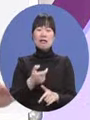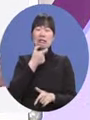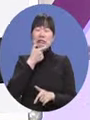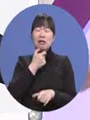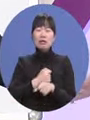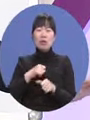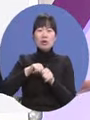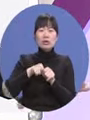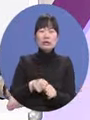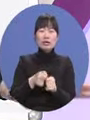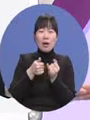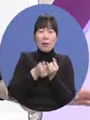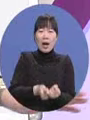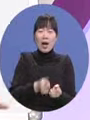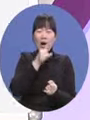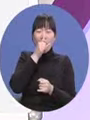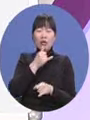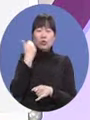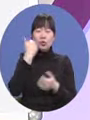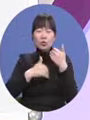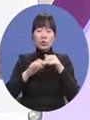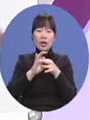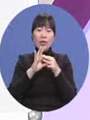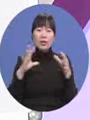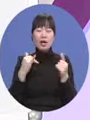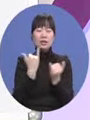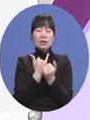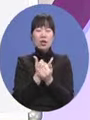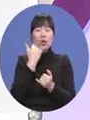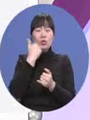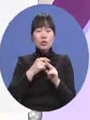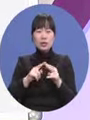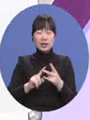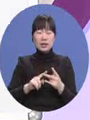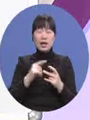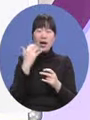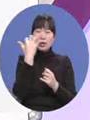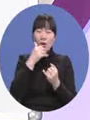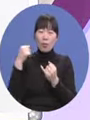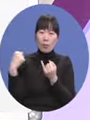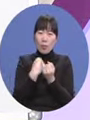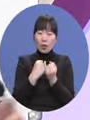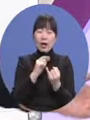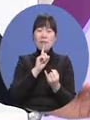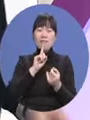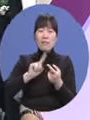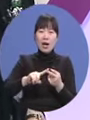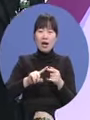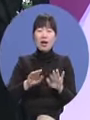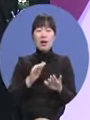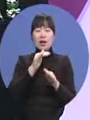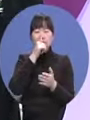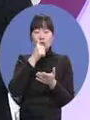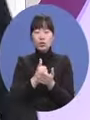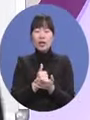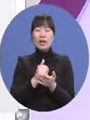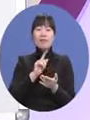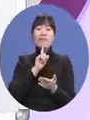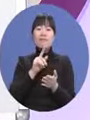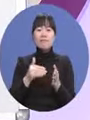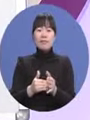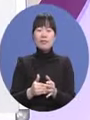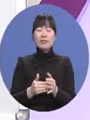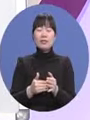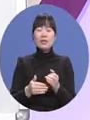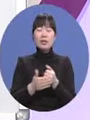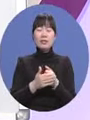거라든가 억지로 이렇게 한 거는 여 누구를 막론하고 친척이건 누구건 성폭행이라는 거예요. 범죄라는 거예요. 이 세 가지를